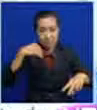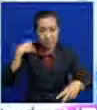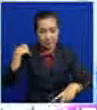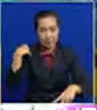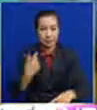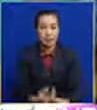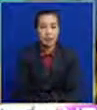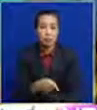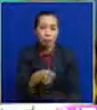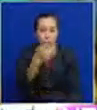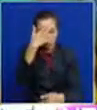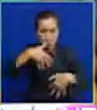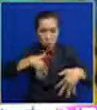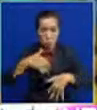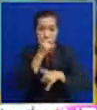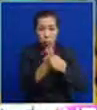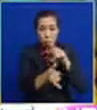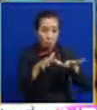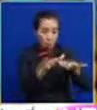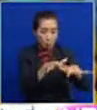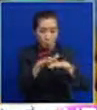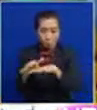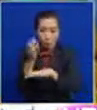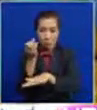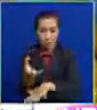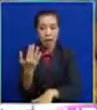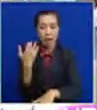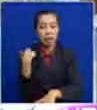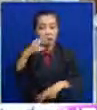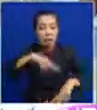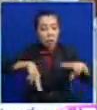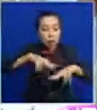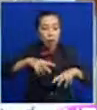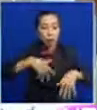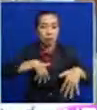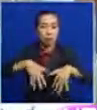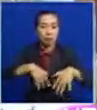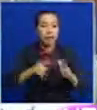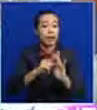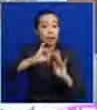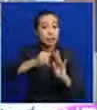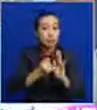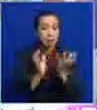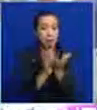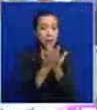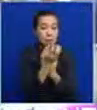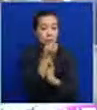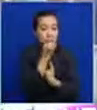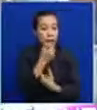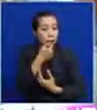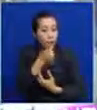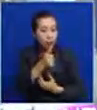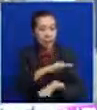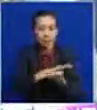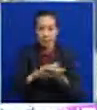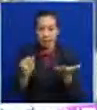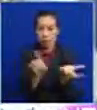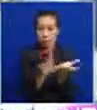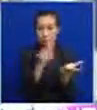ะที่มีประชาชนเข้าไปใช้บริการกันมากที่สุดเพื่อให้ประชาชนนั้นได้รับประทานอาหารเจที่อร่อยสะอาดแล้วก็มีคุณภา